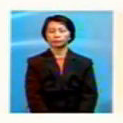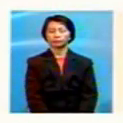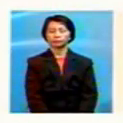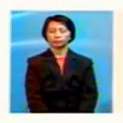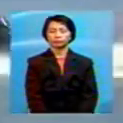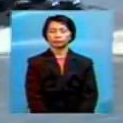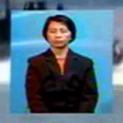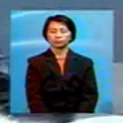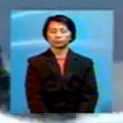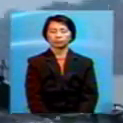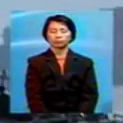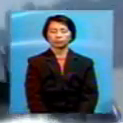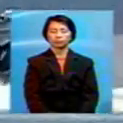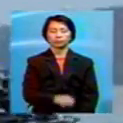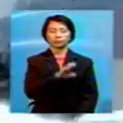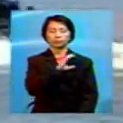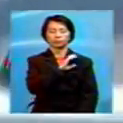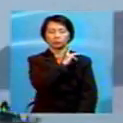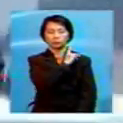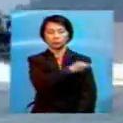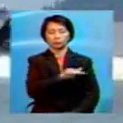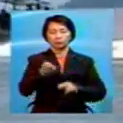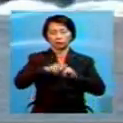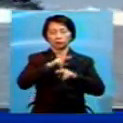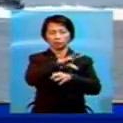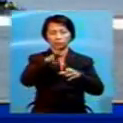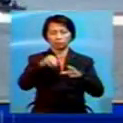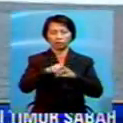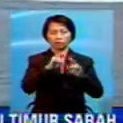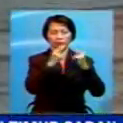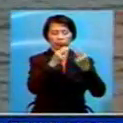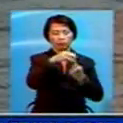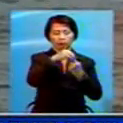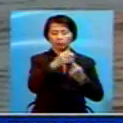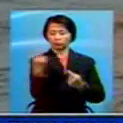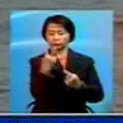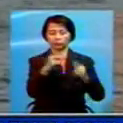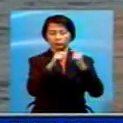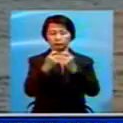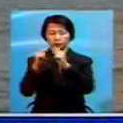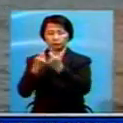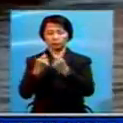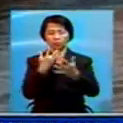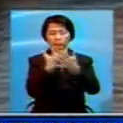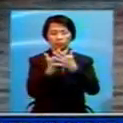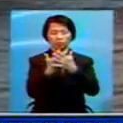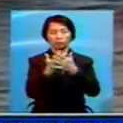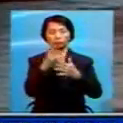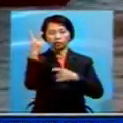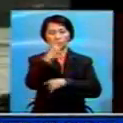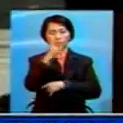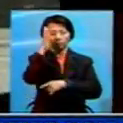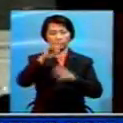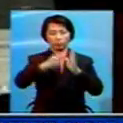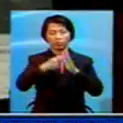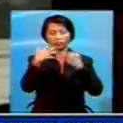jam anggota keselamatan yang ditambah termasuk unit khas kedua-dua pasukan Perintah berkurung akan dilaksana dua hari lagi